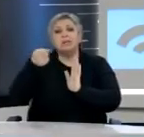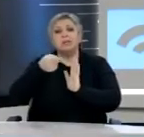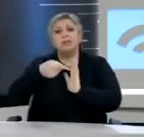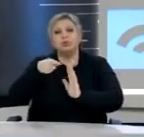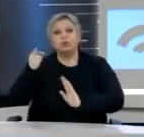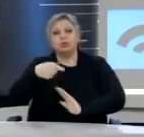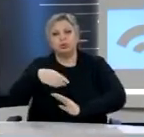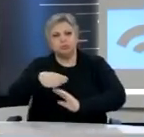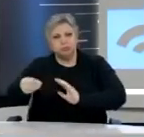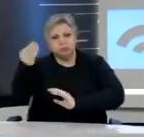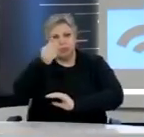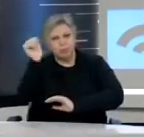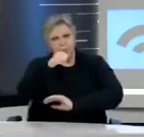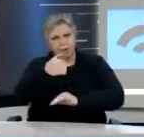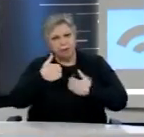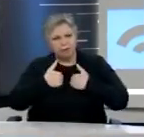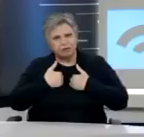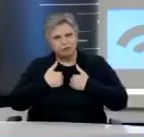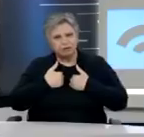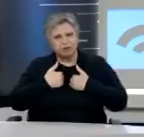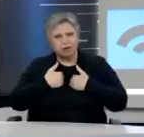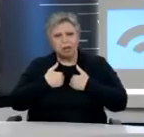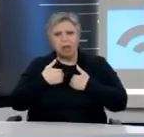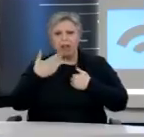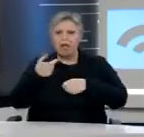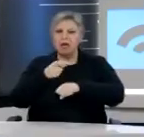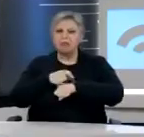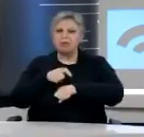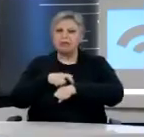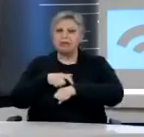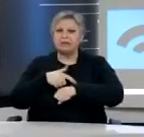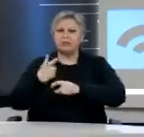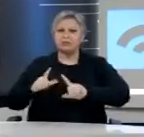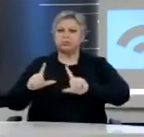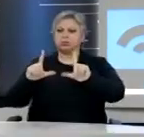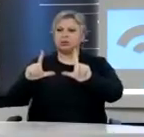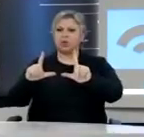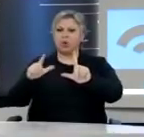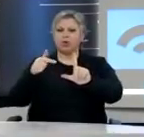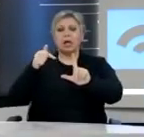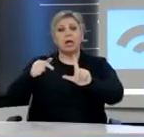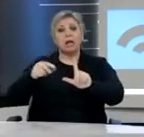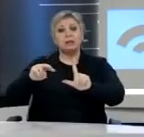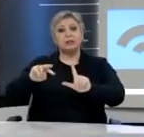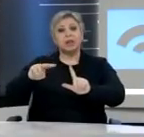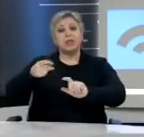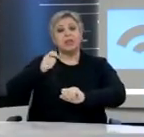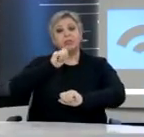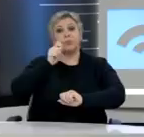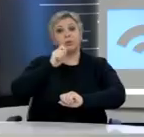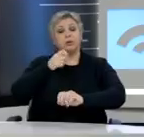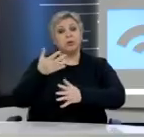Αυτή η εικόνα αρχηγού αξιωματικής αντιπολίτευσης, ο οποίος ορίεται από τα έδρανα της Βουλής,